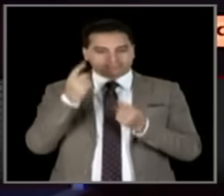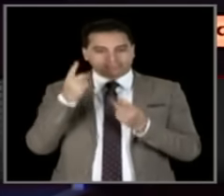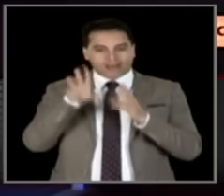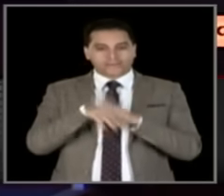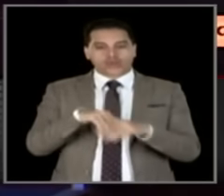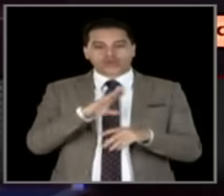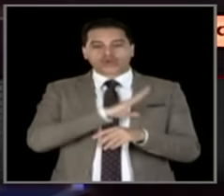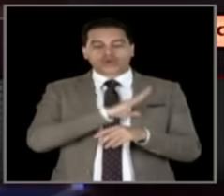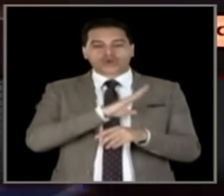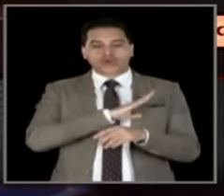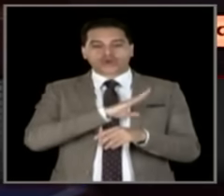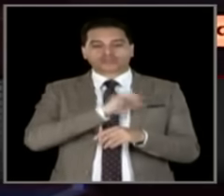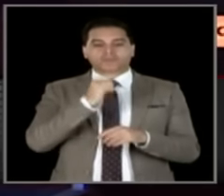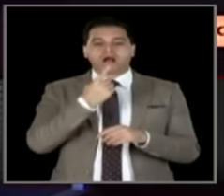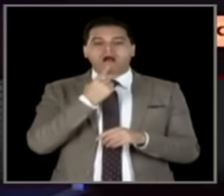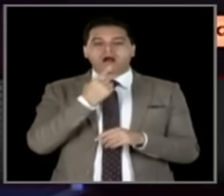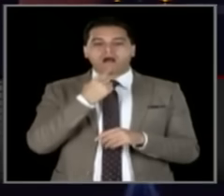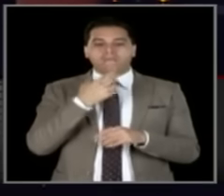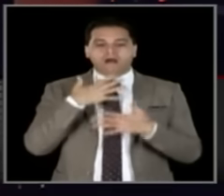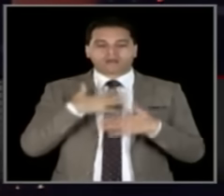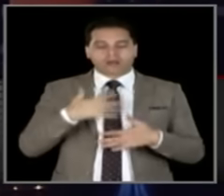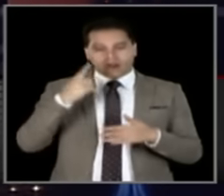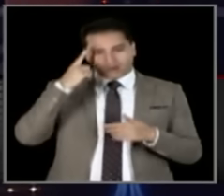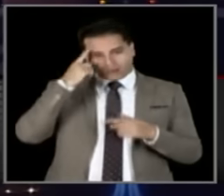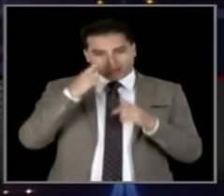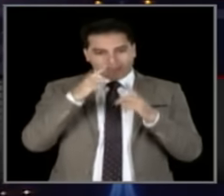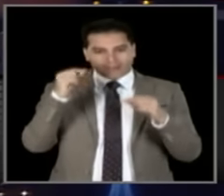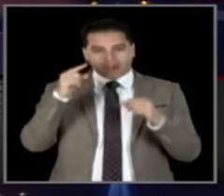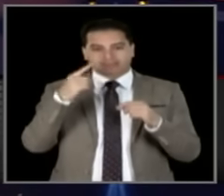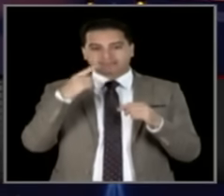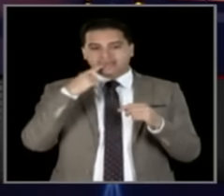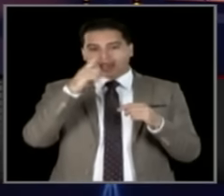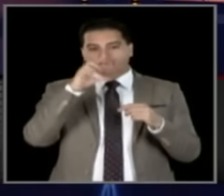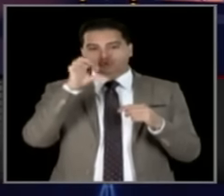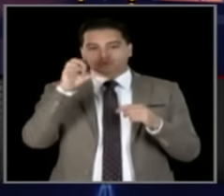1971 بإحدى الدول العربية، فما هي؟